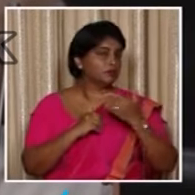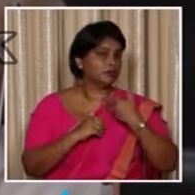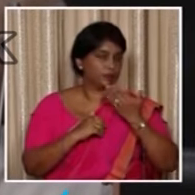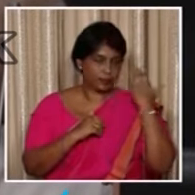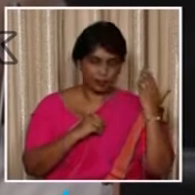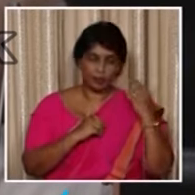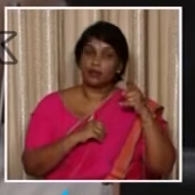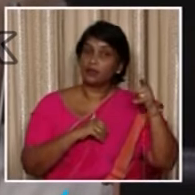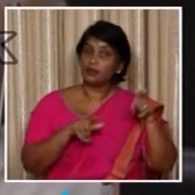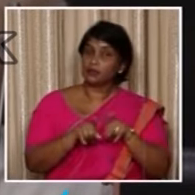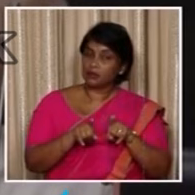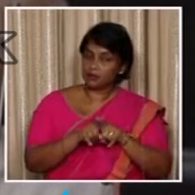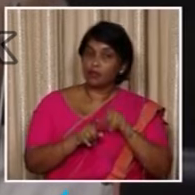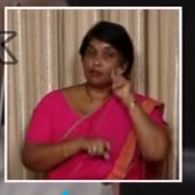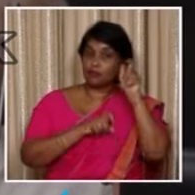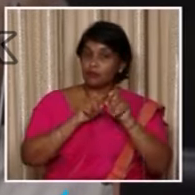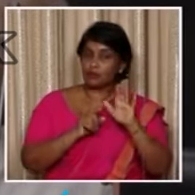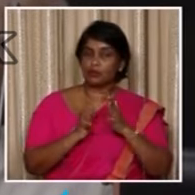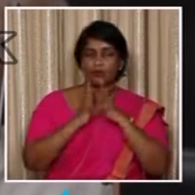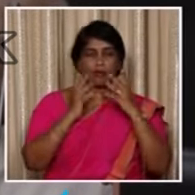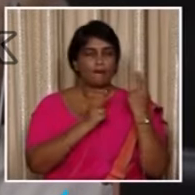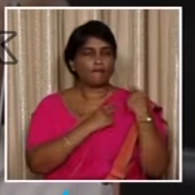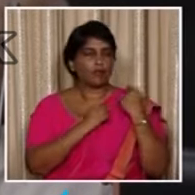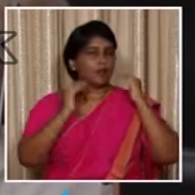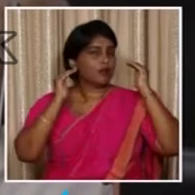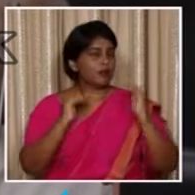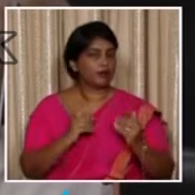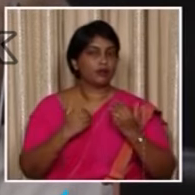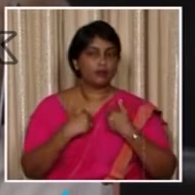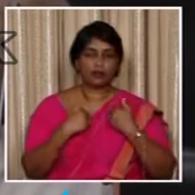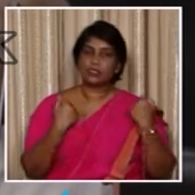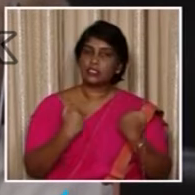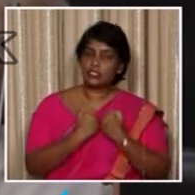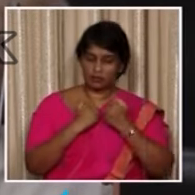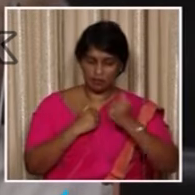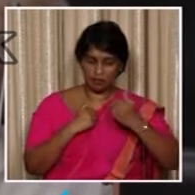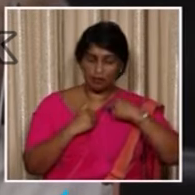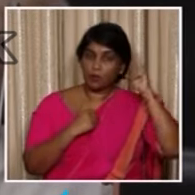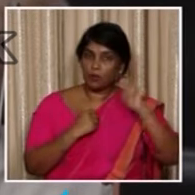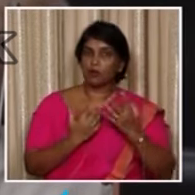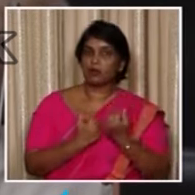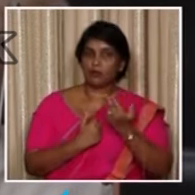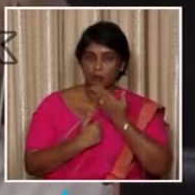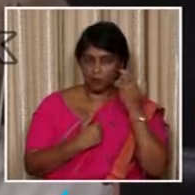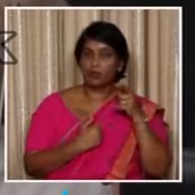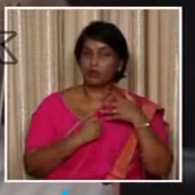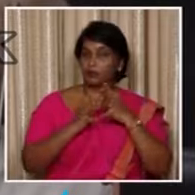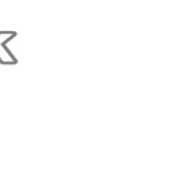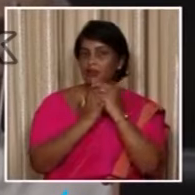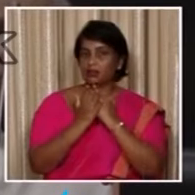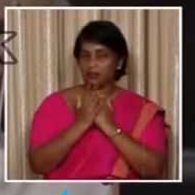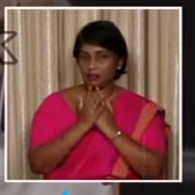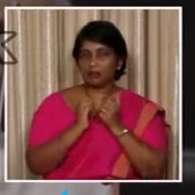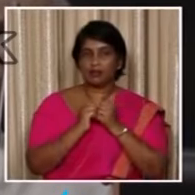වුණා. ඒ වගේම ජනතාවට අවම බරක් පටවෙමින් අපිට මේ අභියෝගය ජය ගැනීමට හැකි වුණා. ඒක විශාල